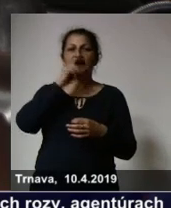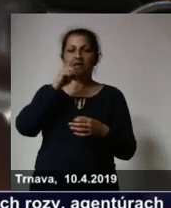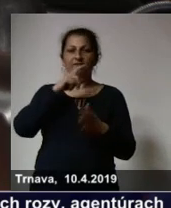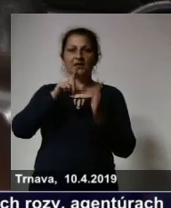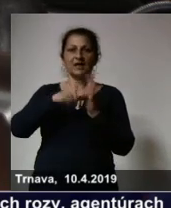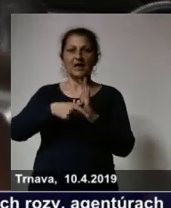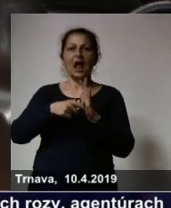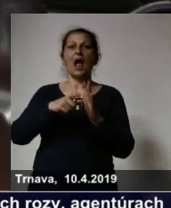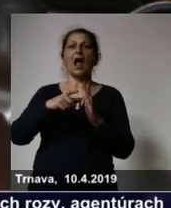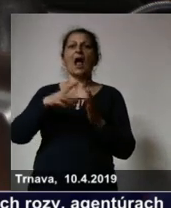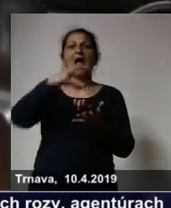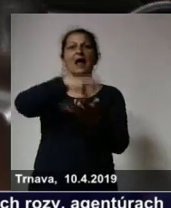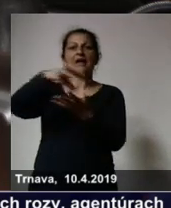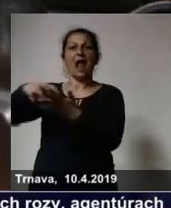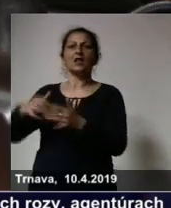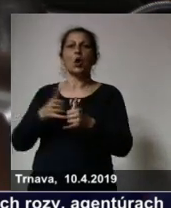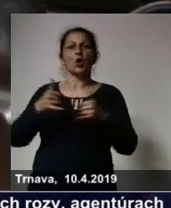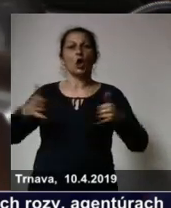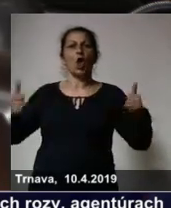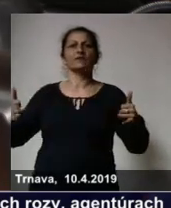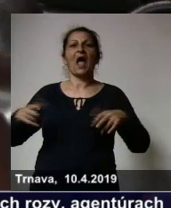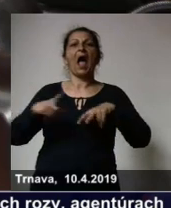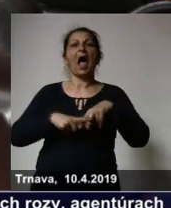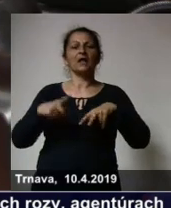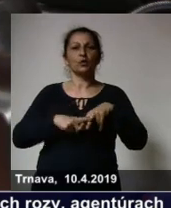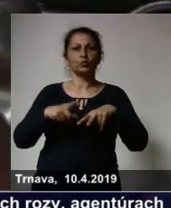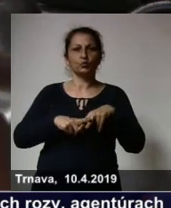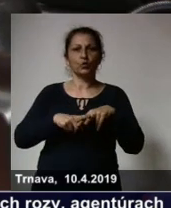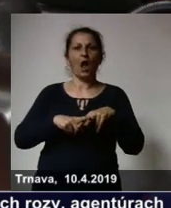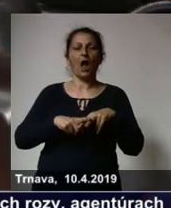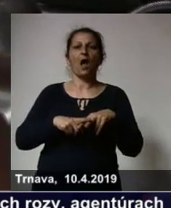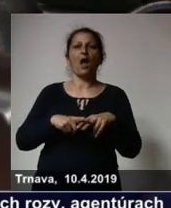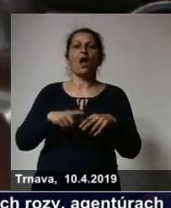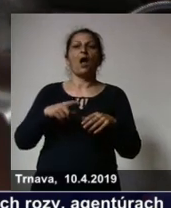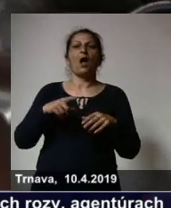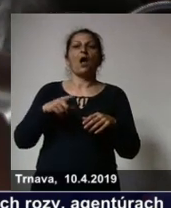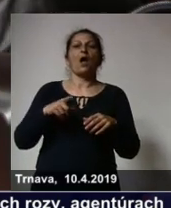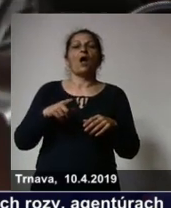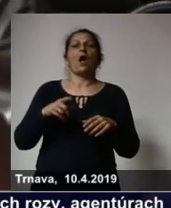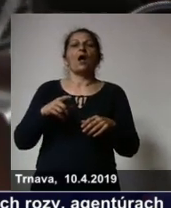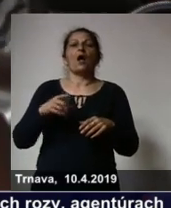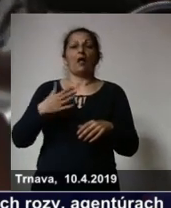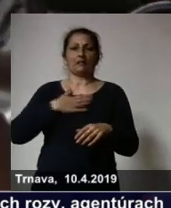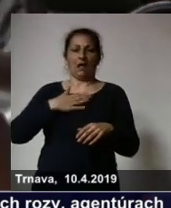v regionálnych rozvojových agentúrach. Na základe nášho uznesenia